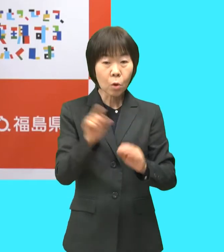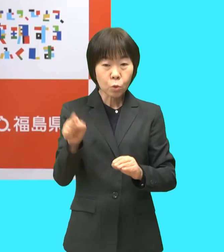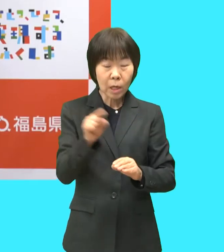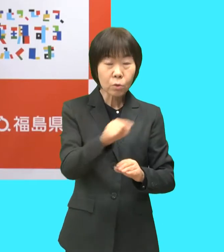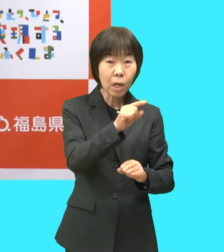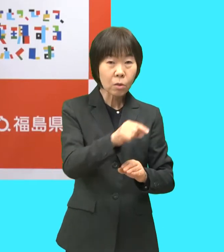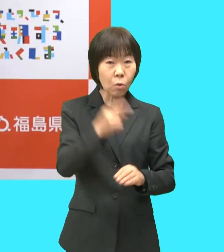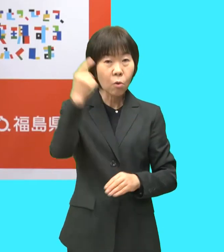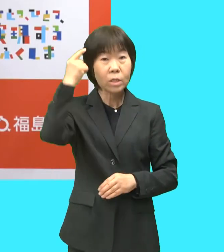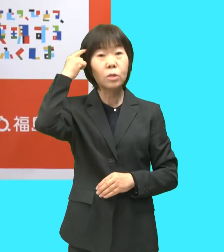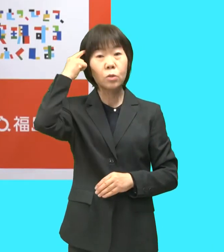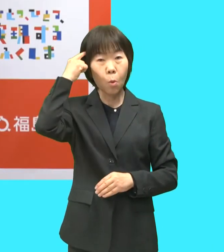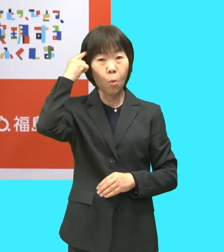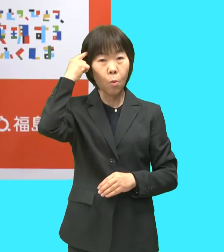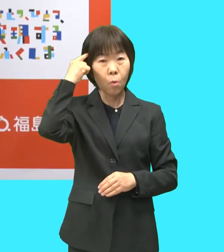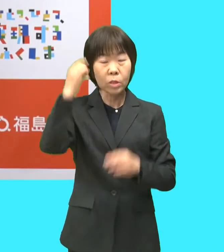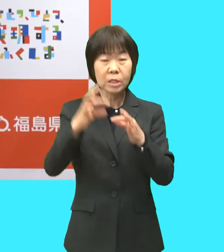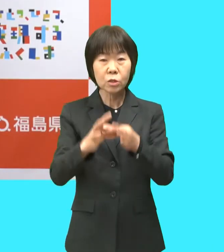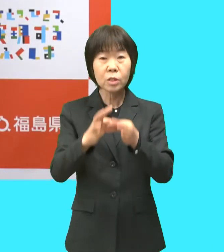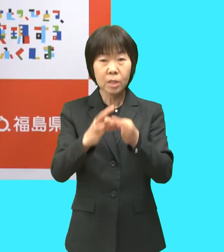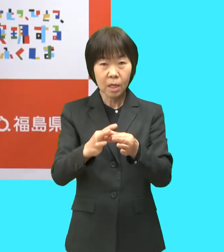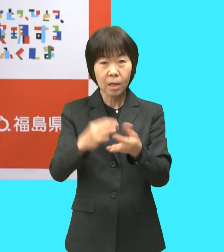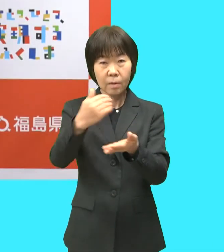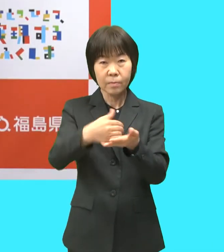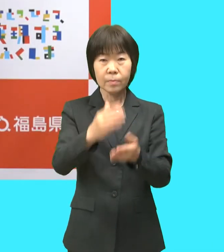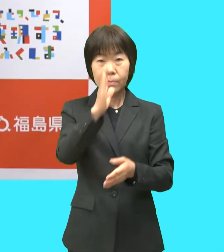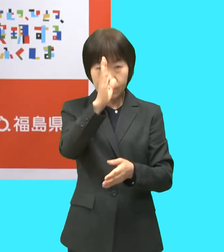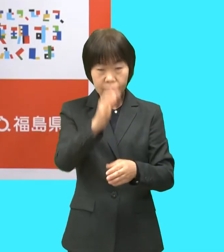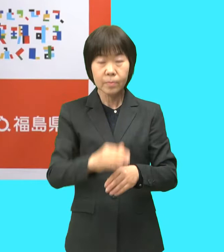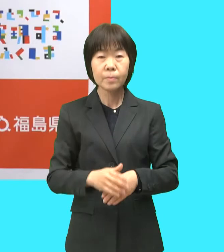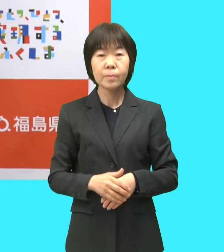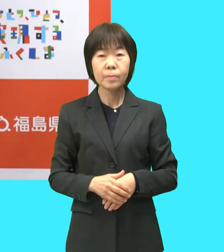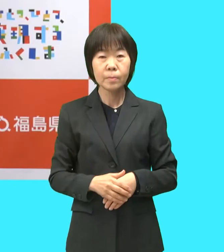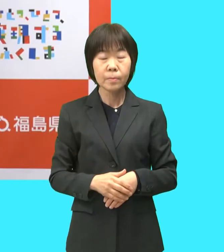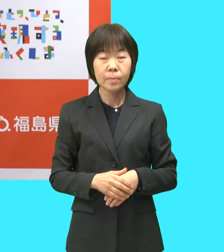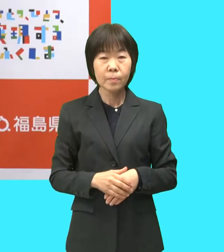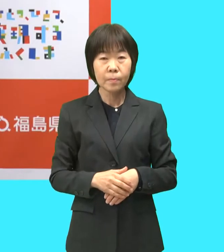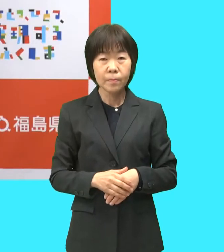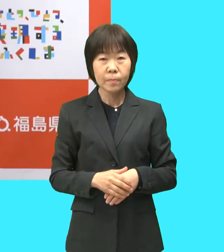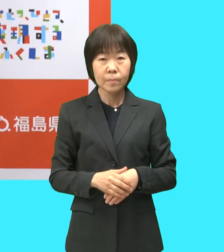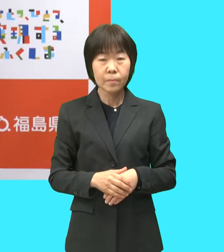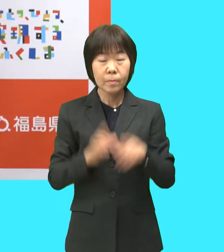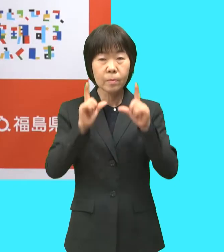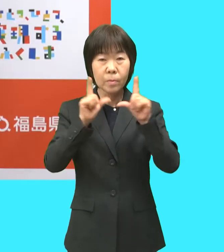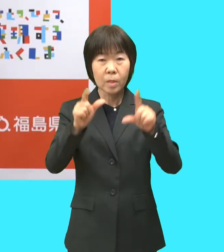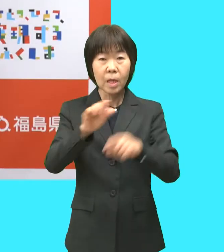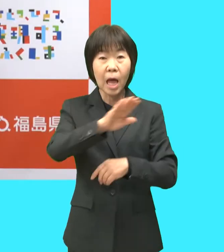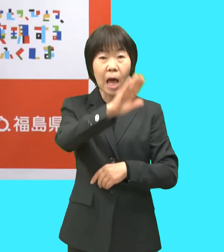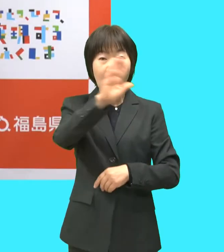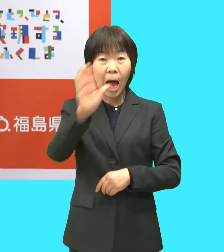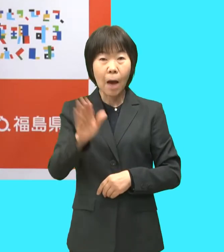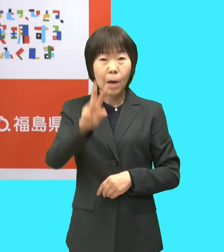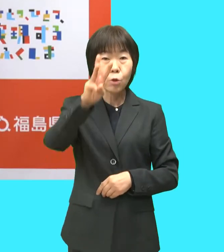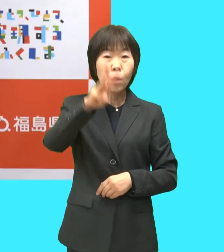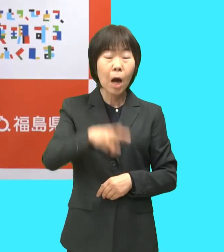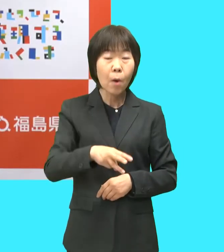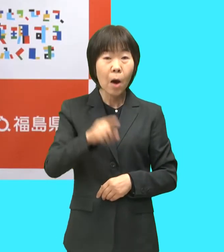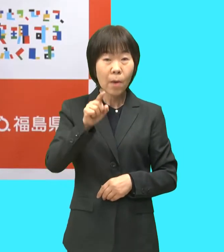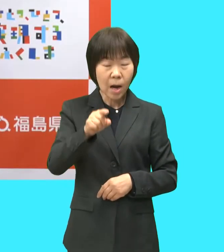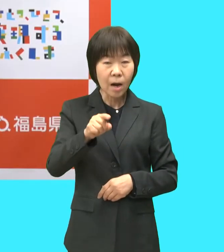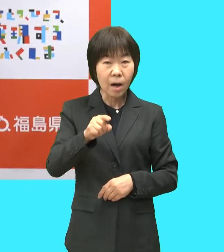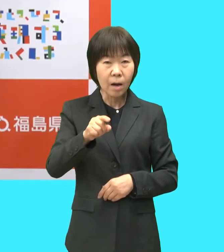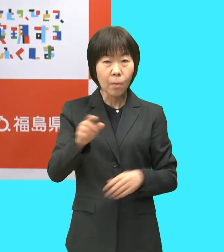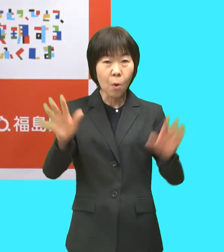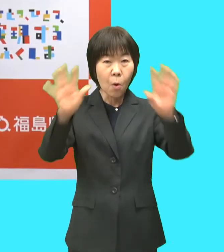印象というか、はい、名前のこうインパクトみたいなことをお伺いさせてください、はい、 天の川はまさに夜空